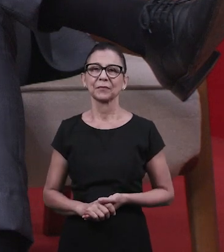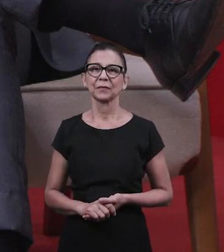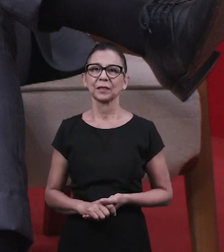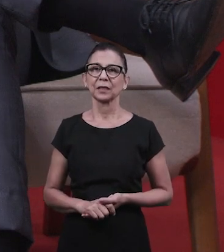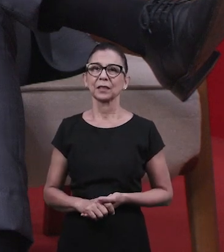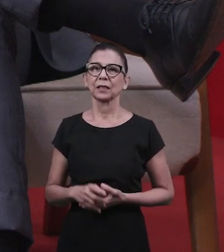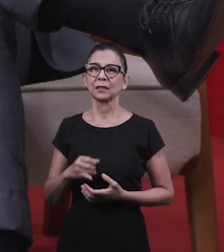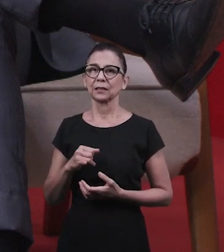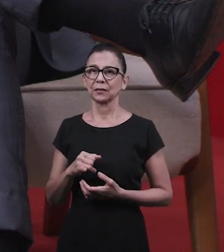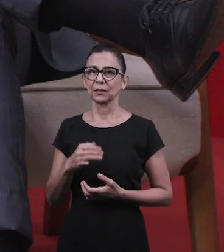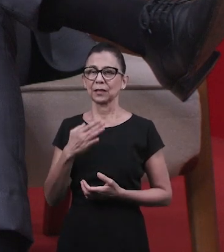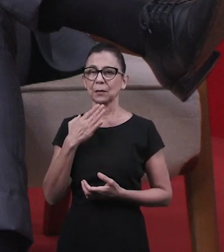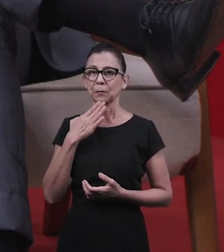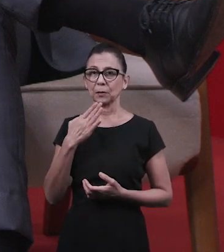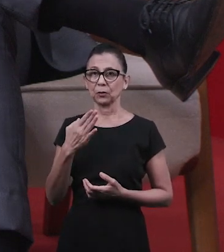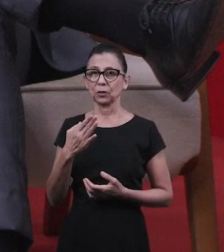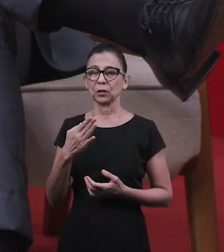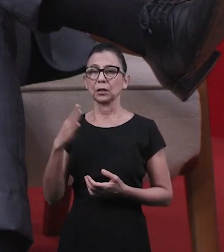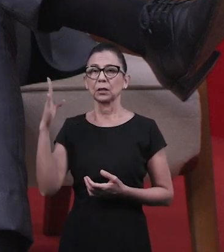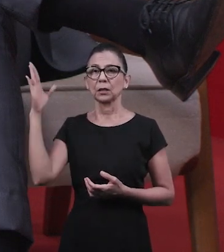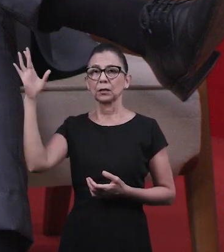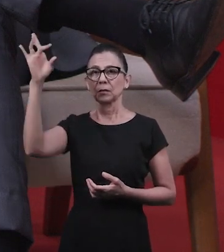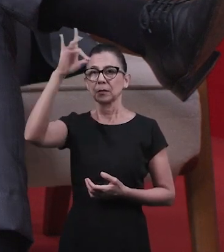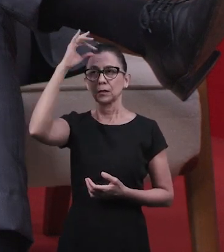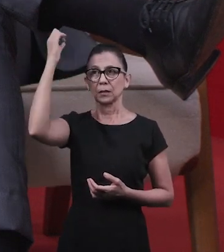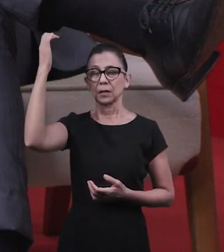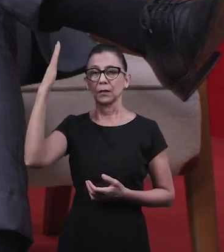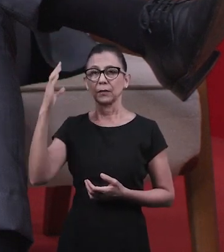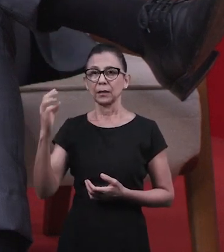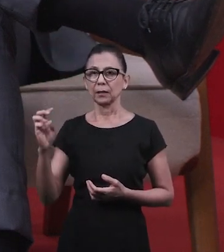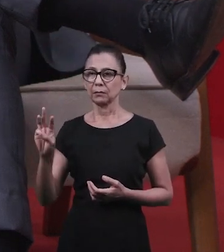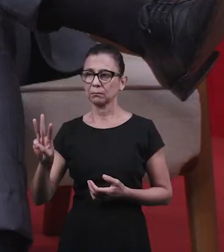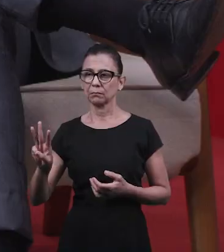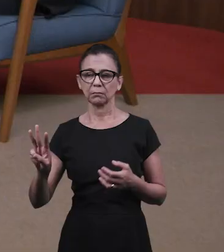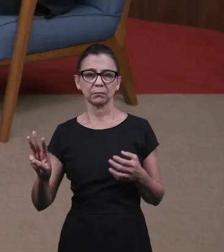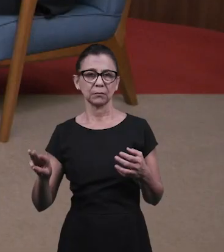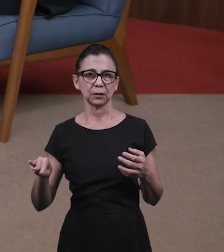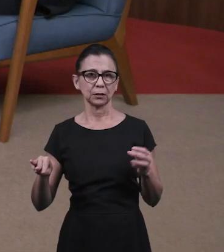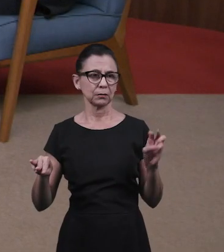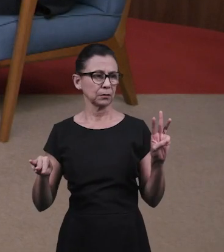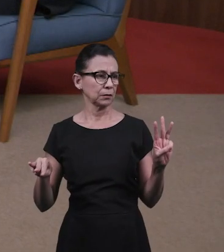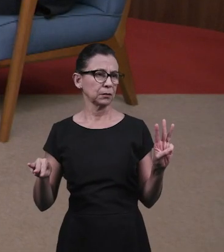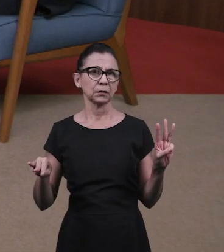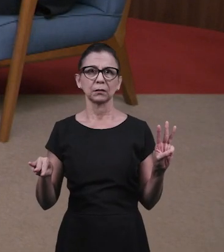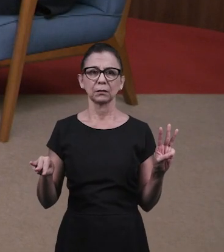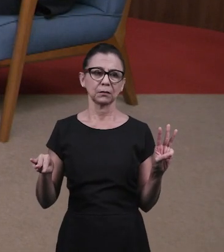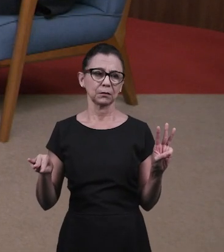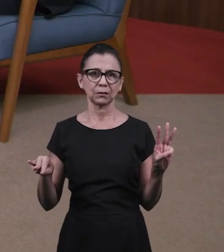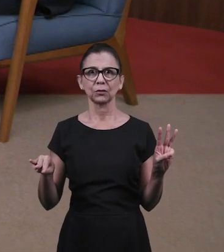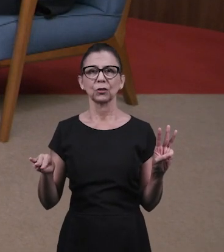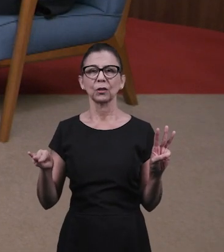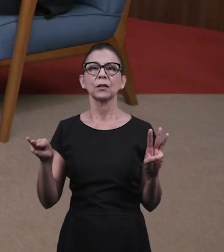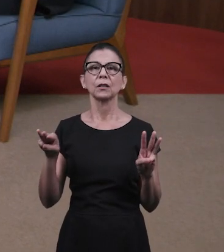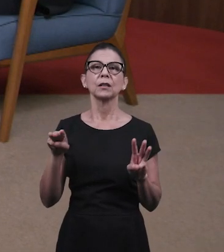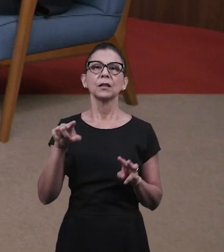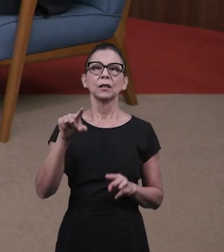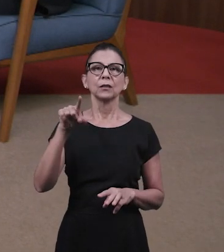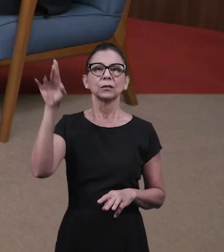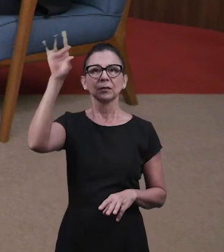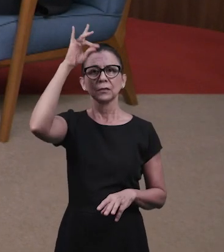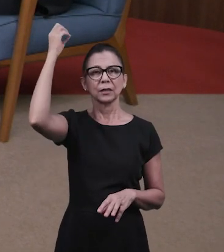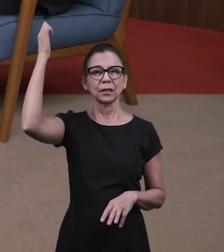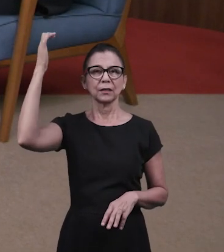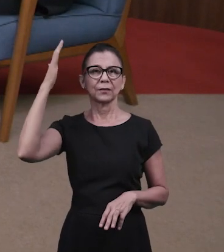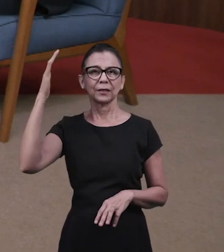pas vous confondre le blé avec l'ivraie. Loué soit le nom du Seigneur. C'est très intéressant. D'ailleurs, j'ai eu